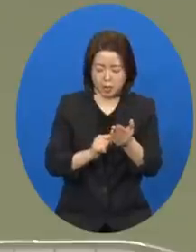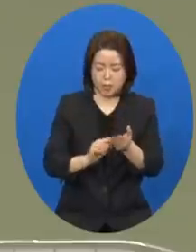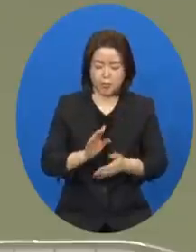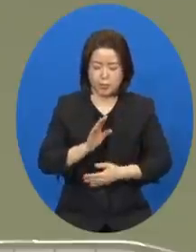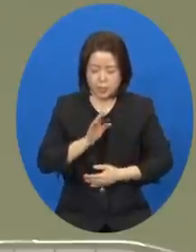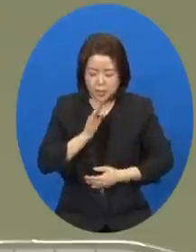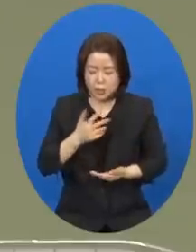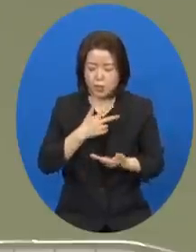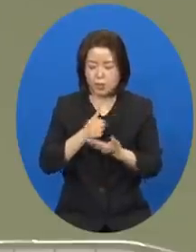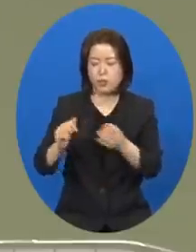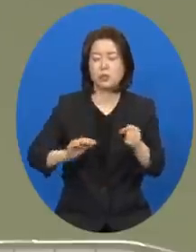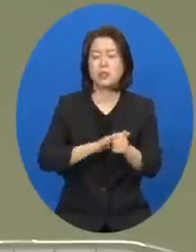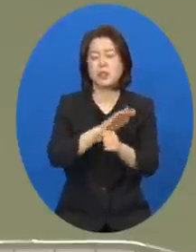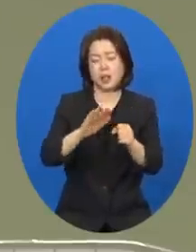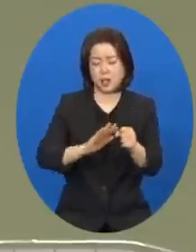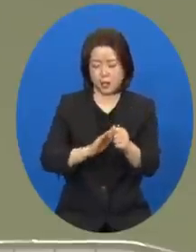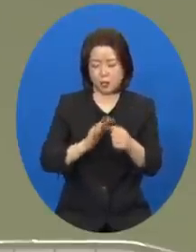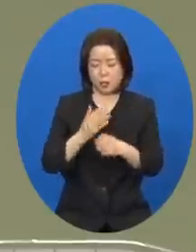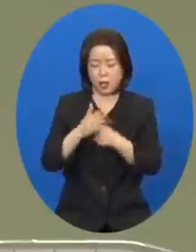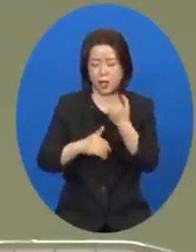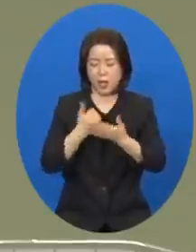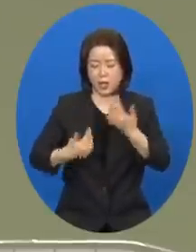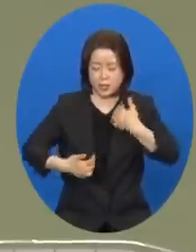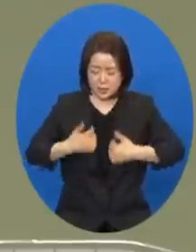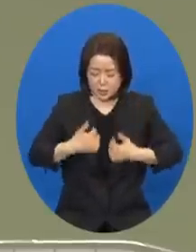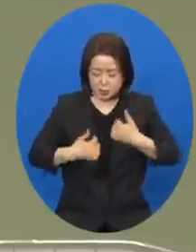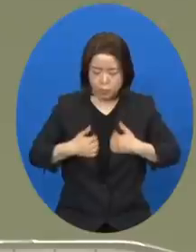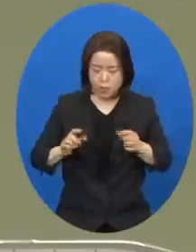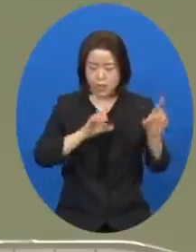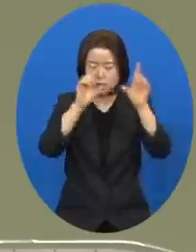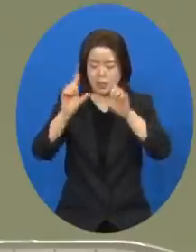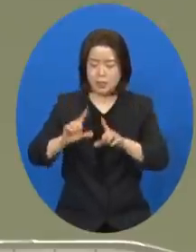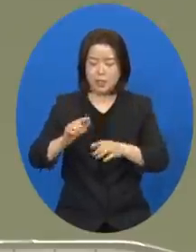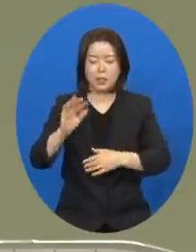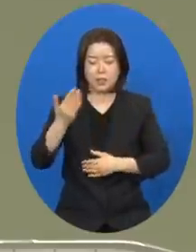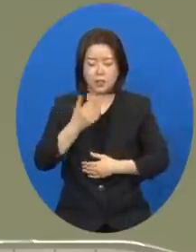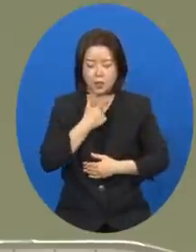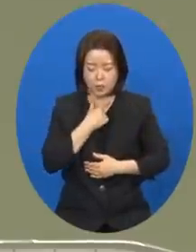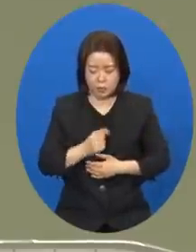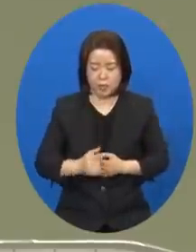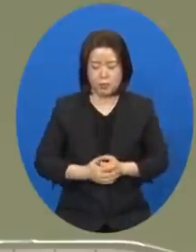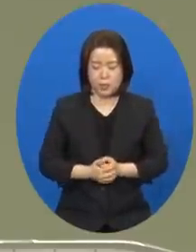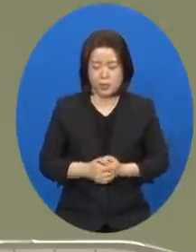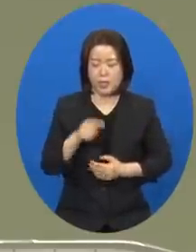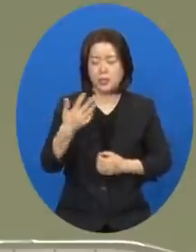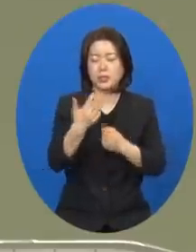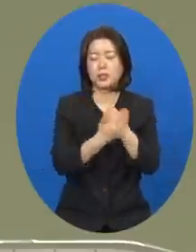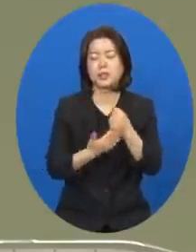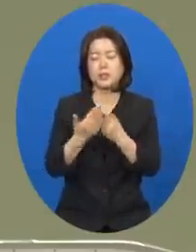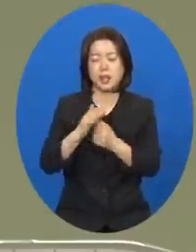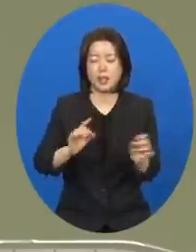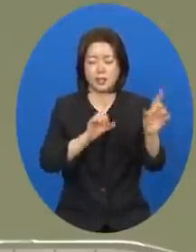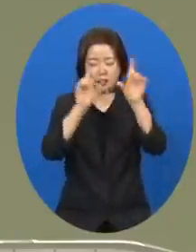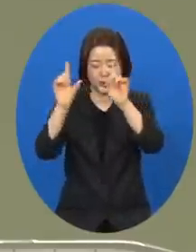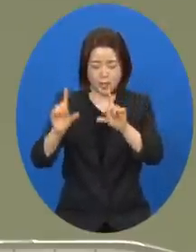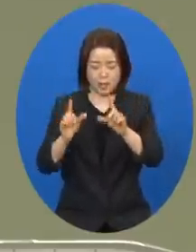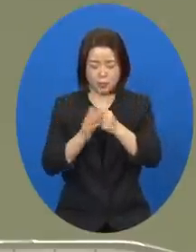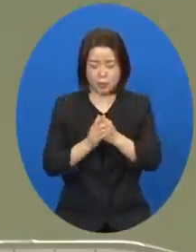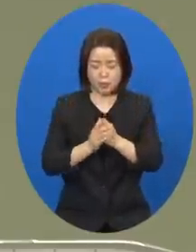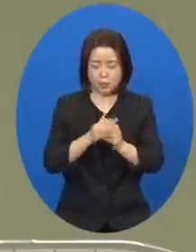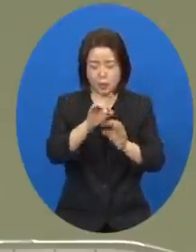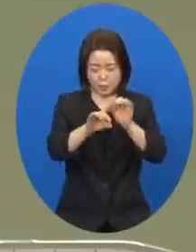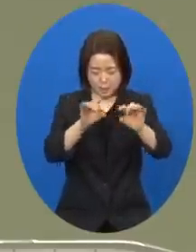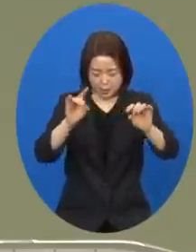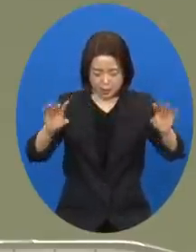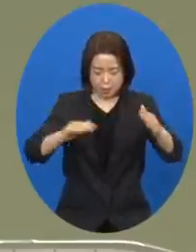주님을 사랑하며 하나님을 기쁘시게 하는 삶 살기를 원합니다. 그 은혜의 삶을 저들의